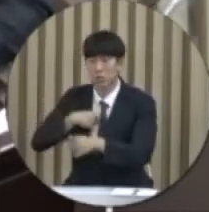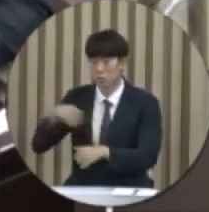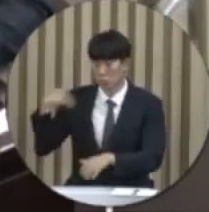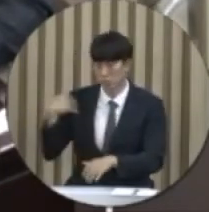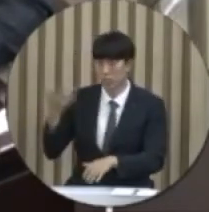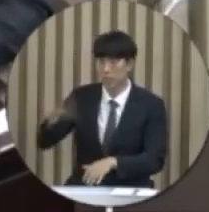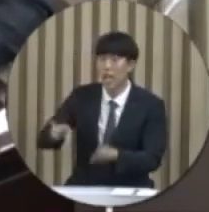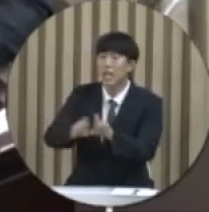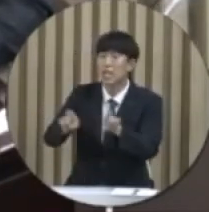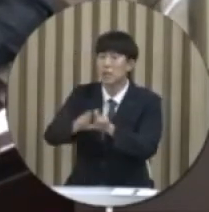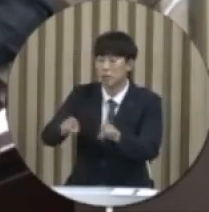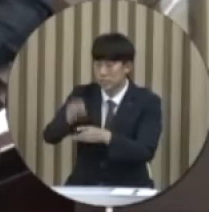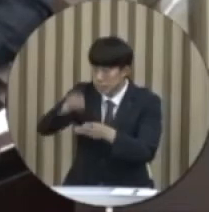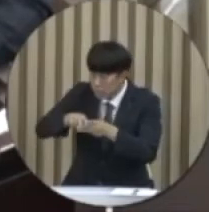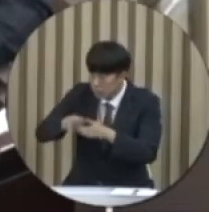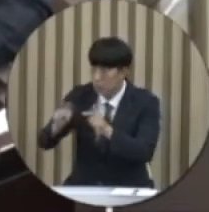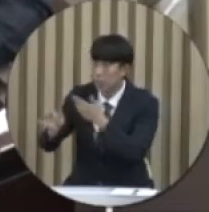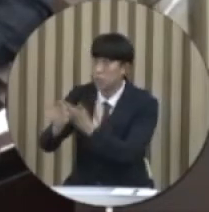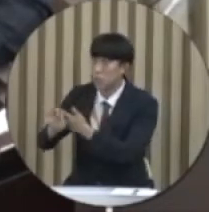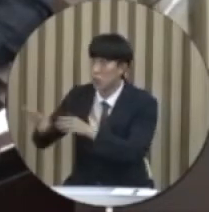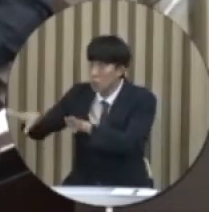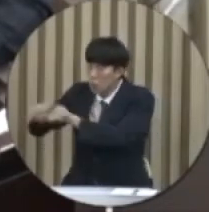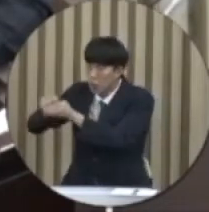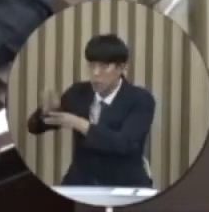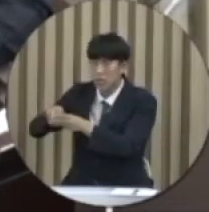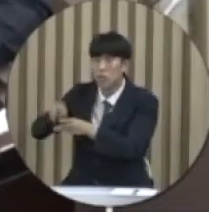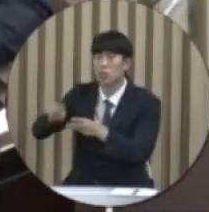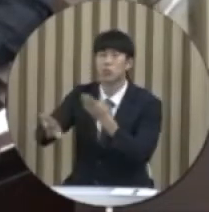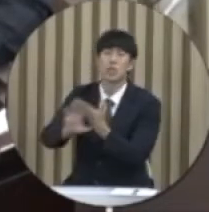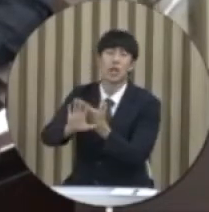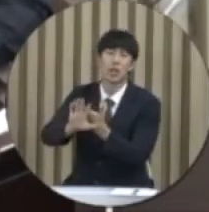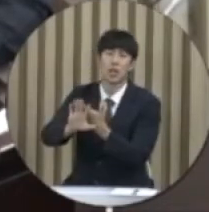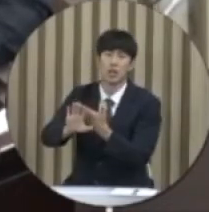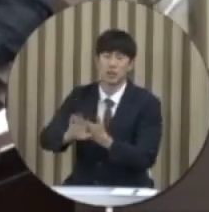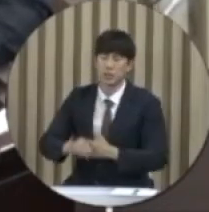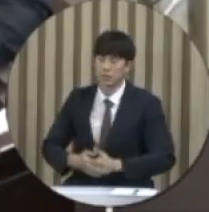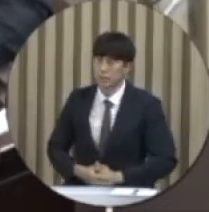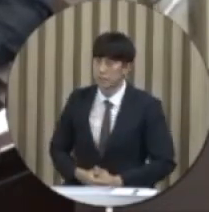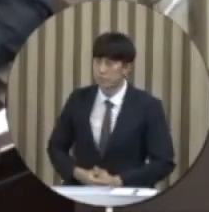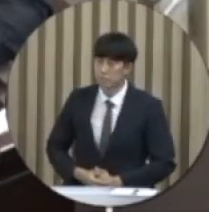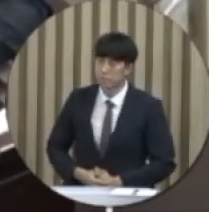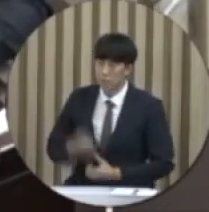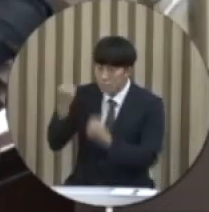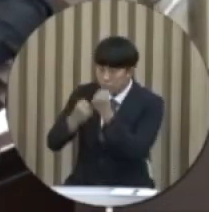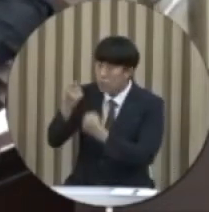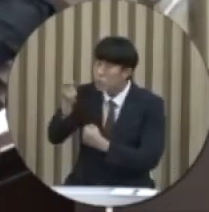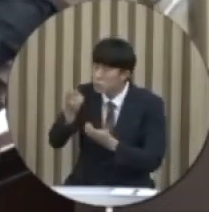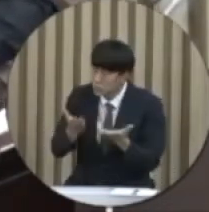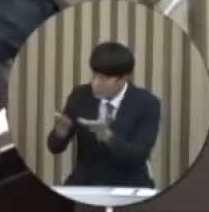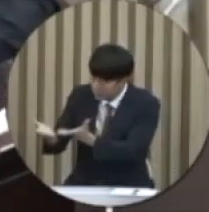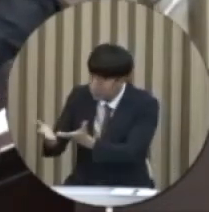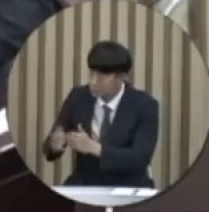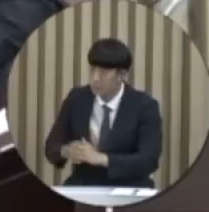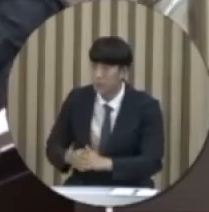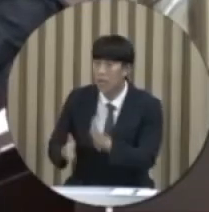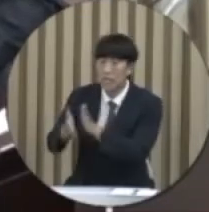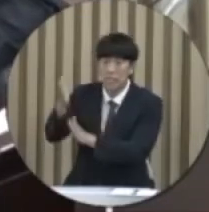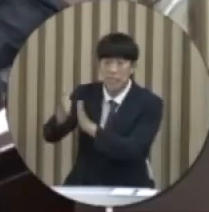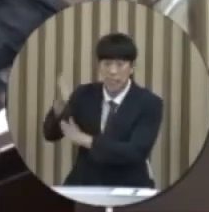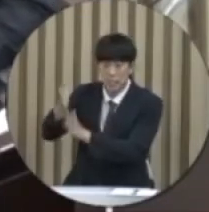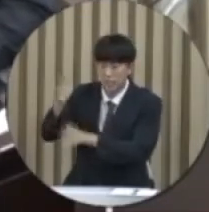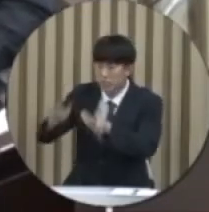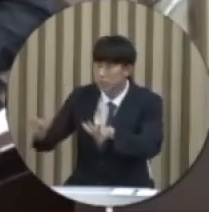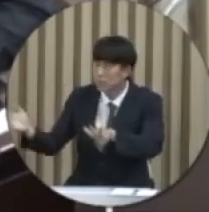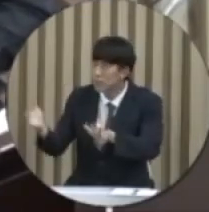환승센터냐, 복합환승센터에 대한 문제가 있습니다. 그런데 설명을 좀 드려도 되면 시에서는